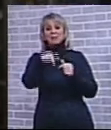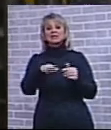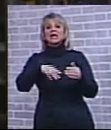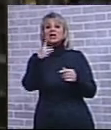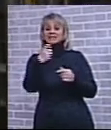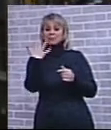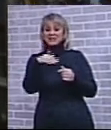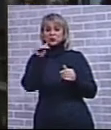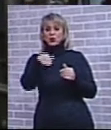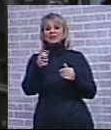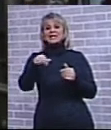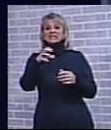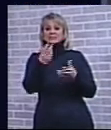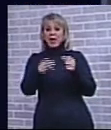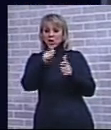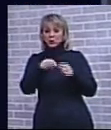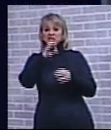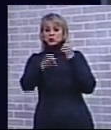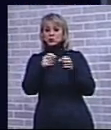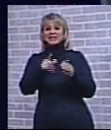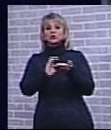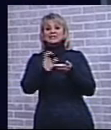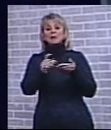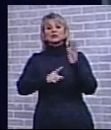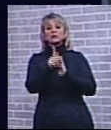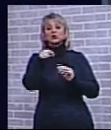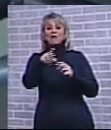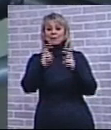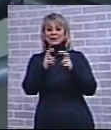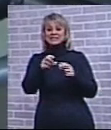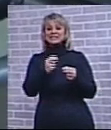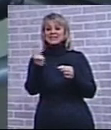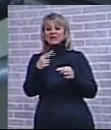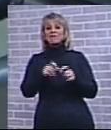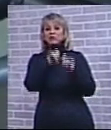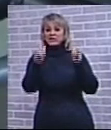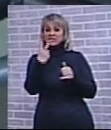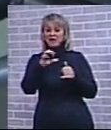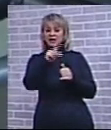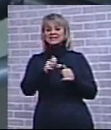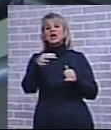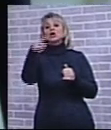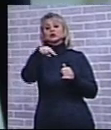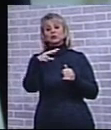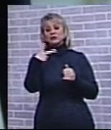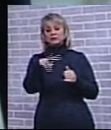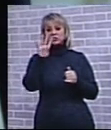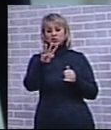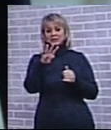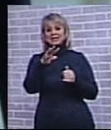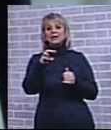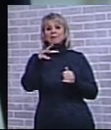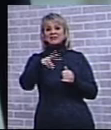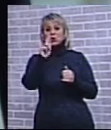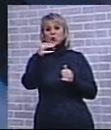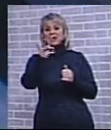до 150 тонн сырого молока в сутки, то с запуском нового производства цифра возрастет вдвое. Юлия Сурикова, Станислав Фоменко,